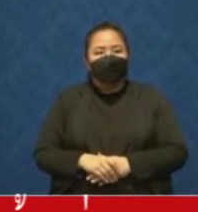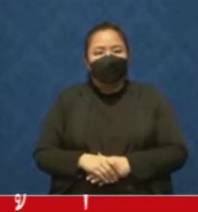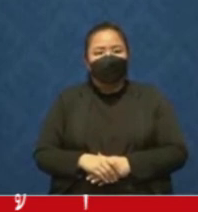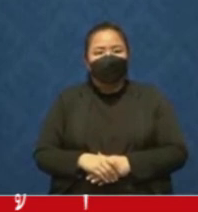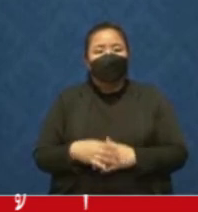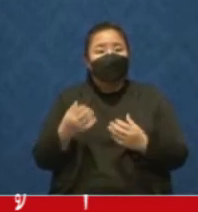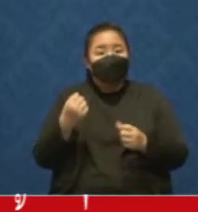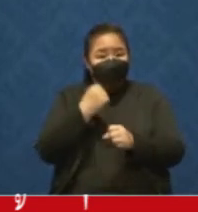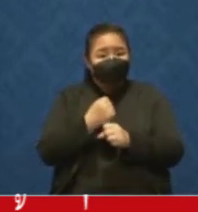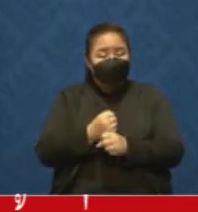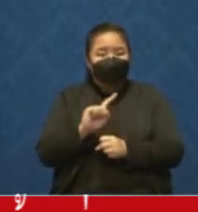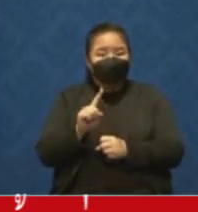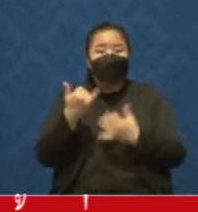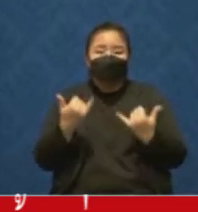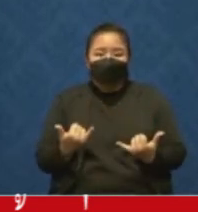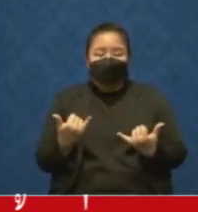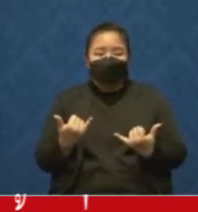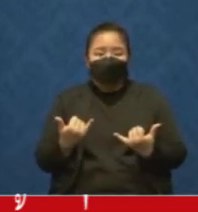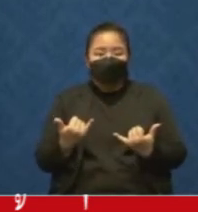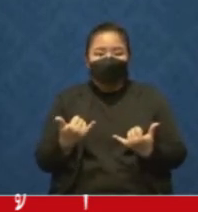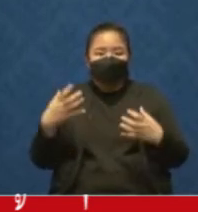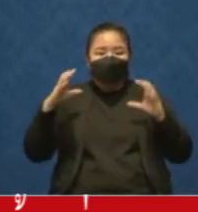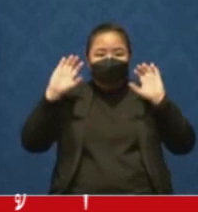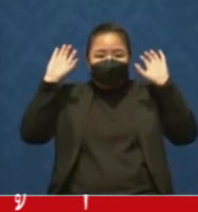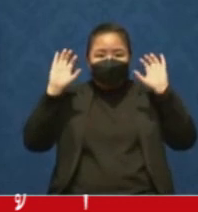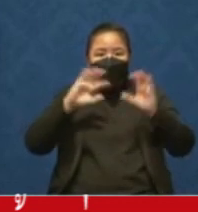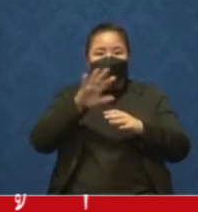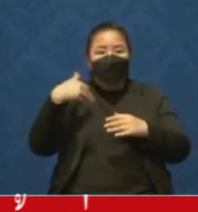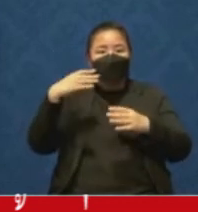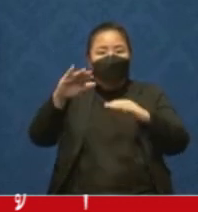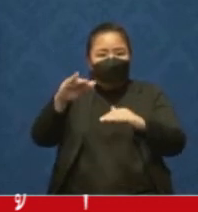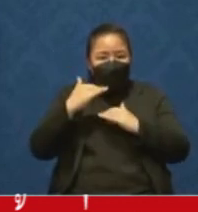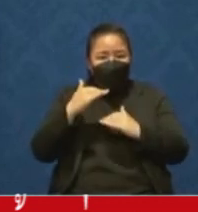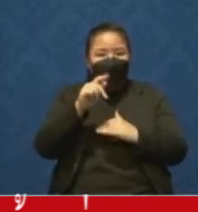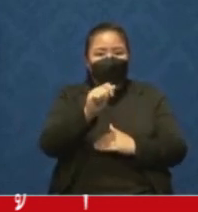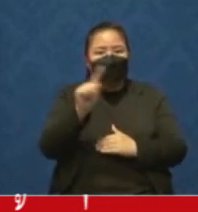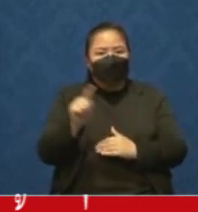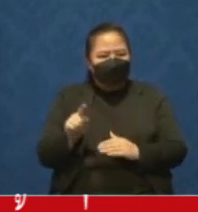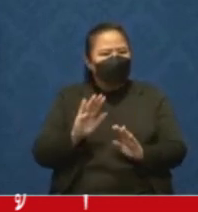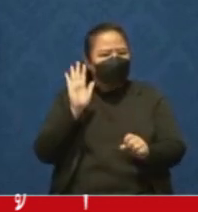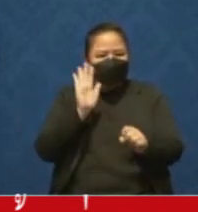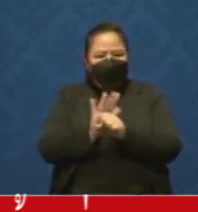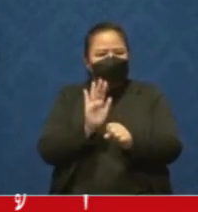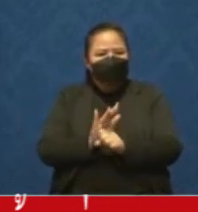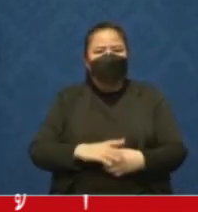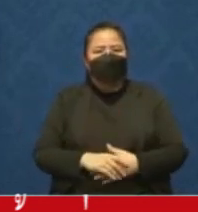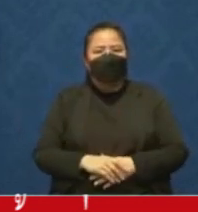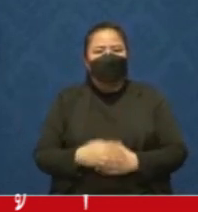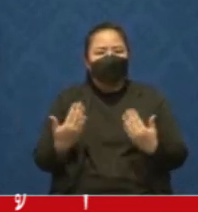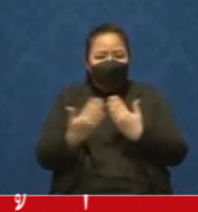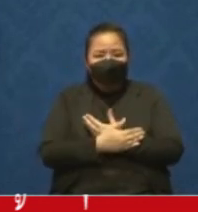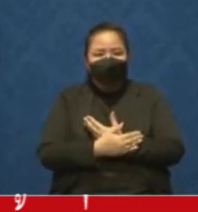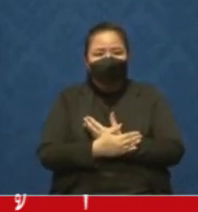สิ่งที่ควรทำในขณะนี้คือรัฐบาลควรยกเลือกการนำเข้า AstraZenecaโดยส้เชิงเปลี่ยน